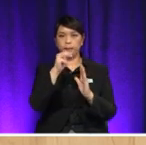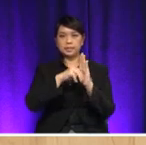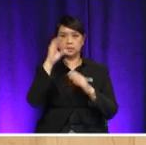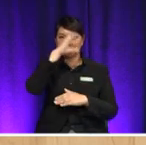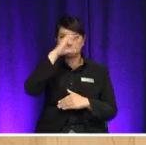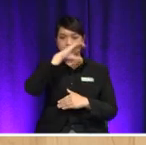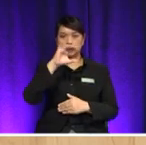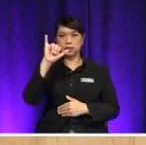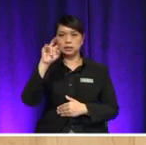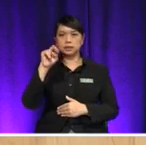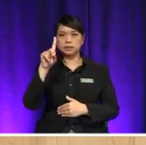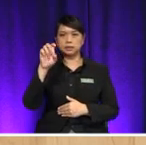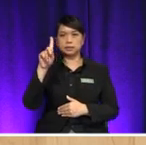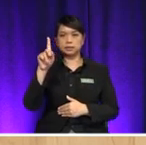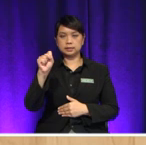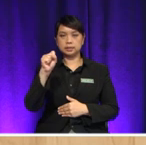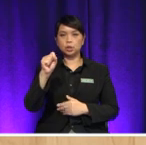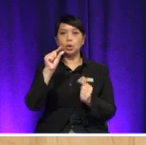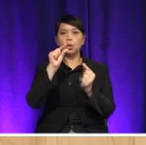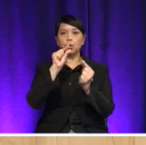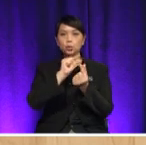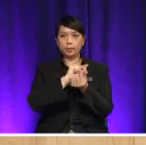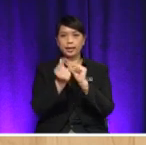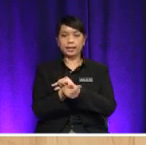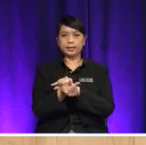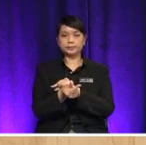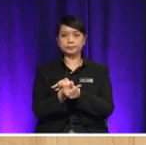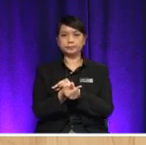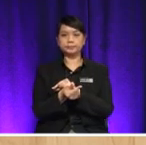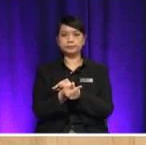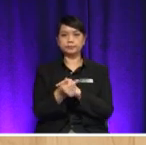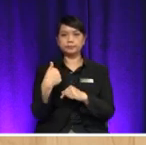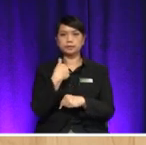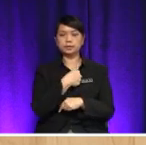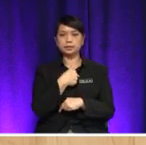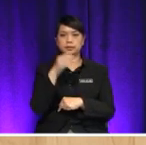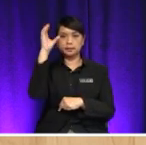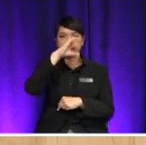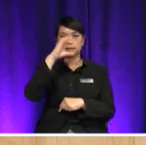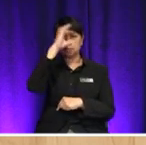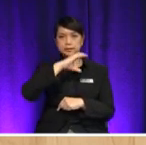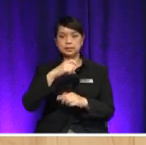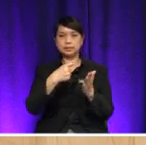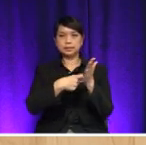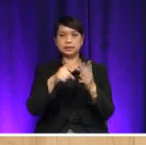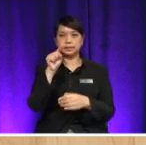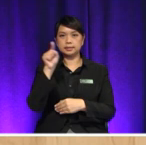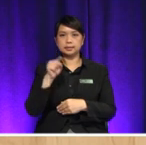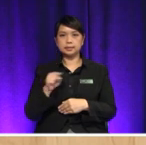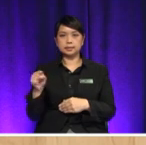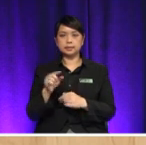index gue bahan Oke so kalau kita tengok dekat jadwalnya kita cari nilainya sebagai contoh Saya tunjuk